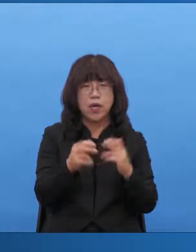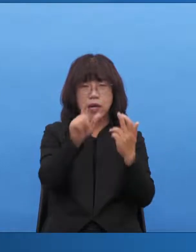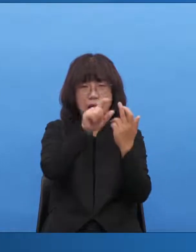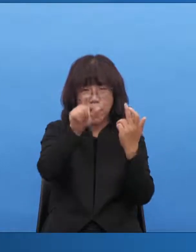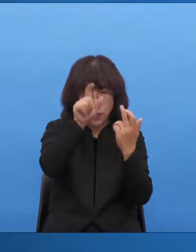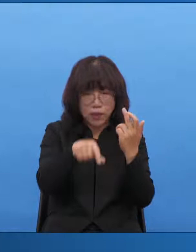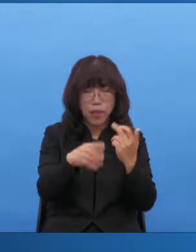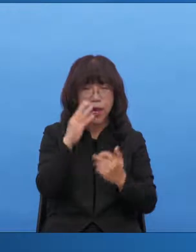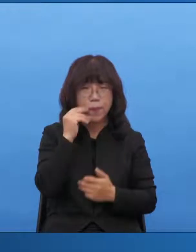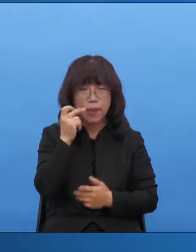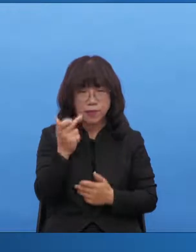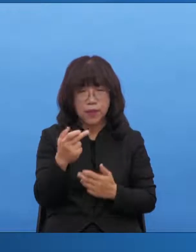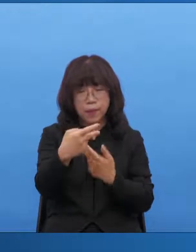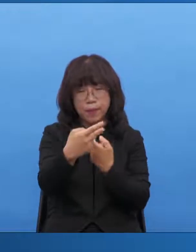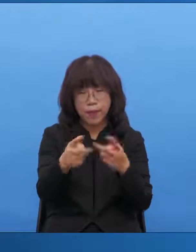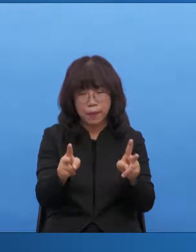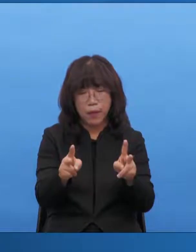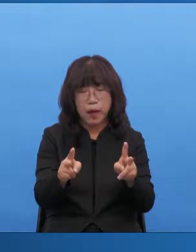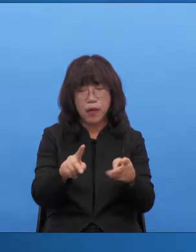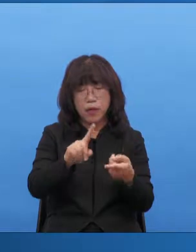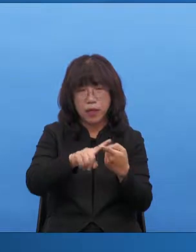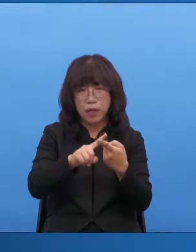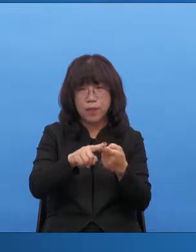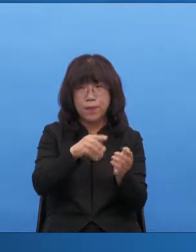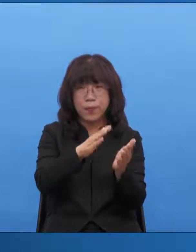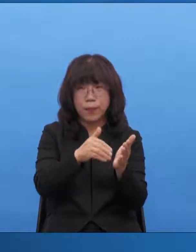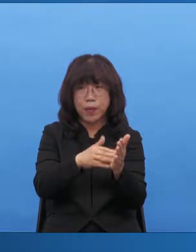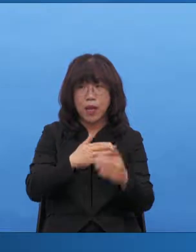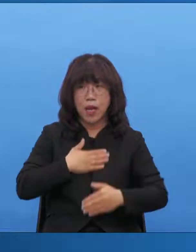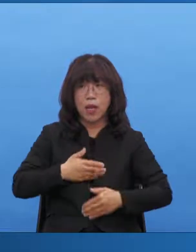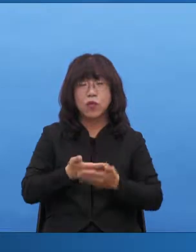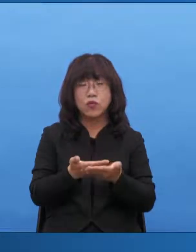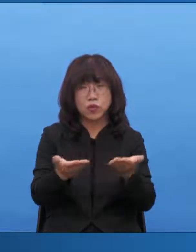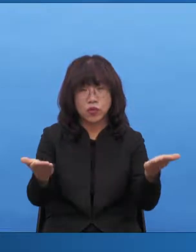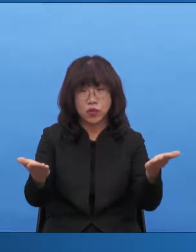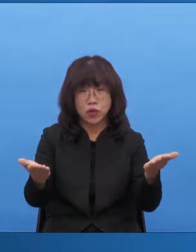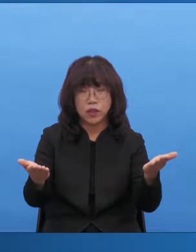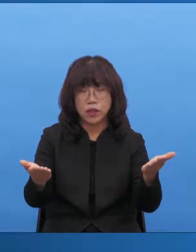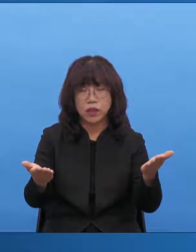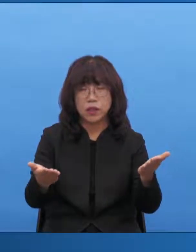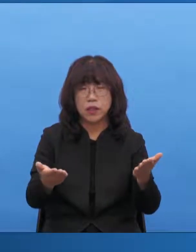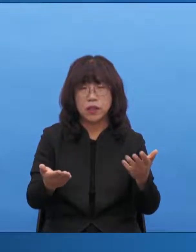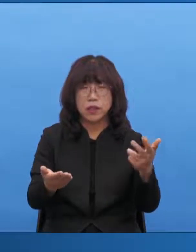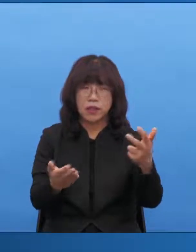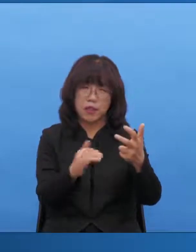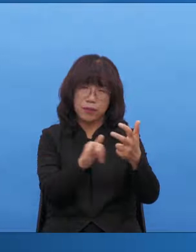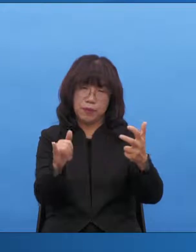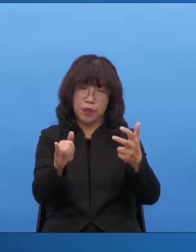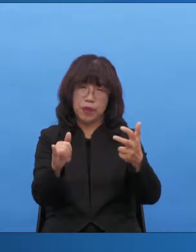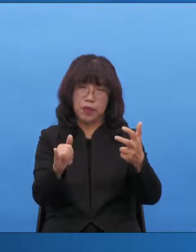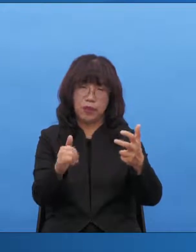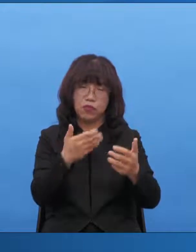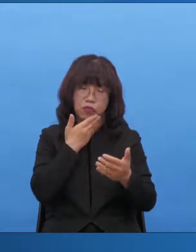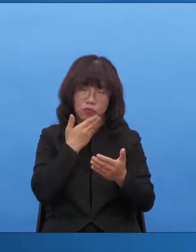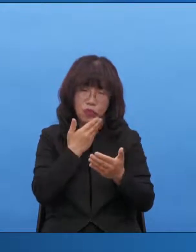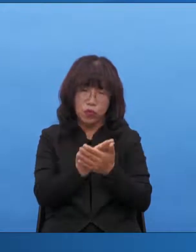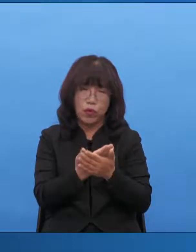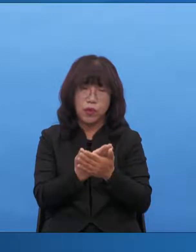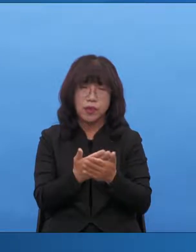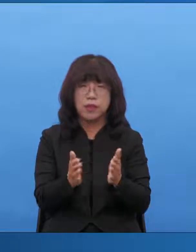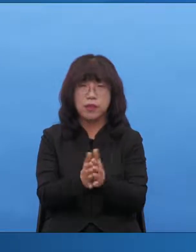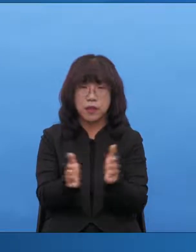가지를 제대로 누리도록 돕는 것이 70인 운동의 중요한 시작이라고 강조했습니다. 또